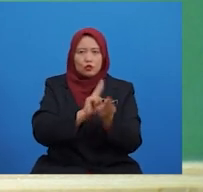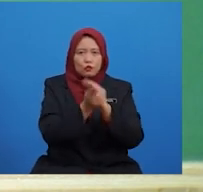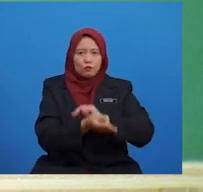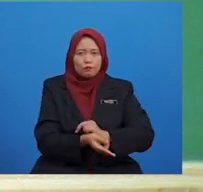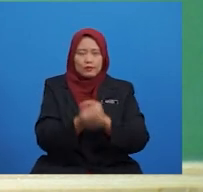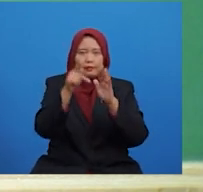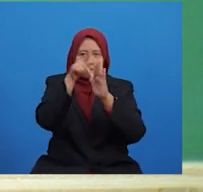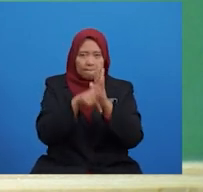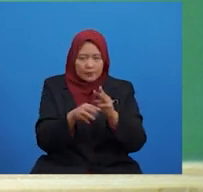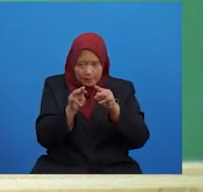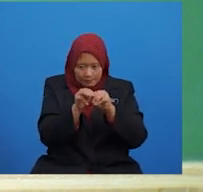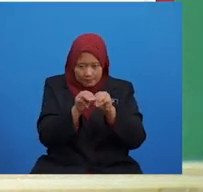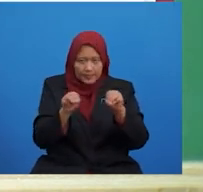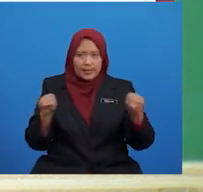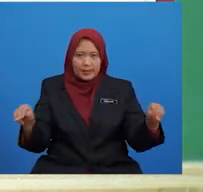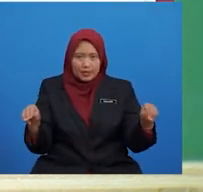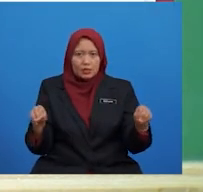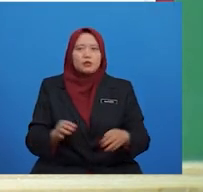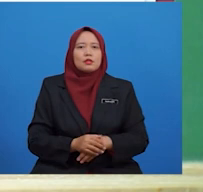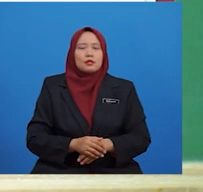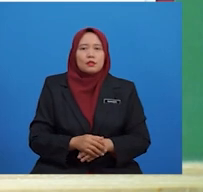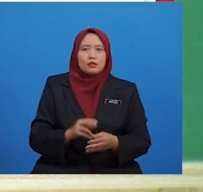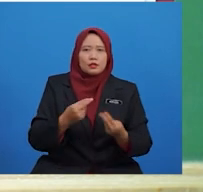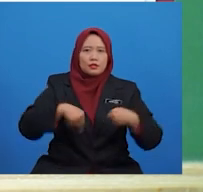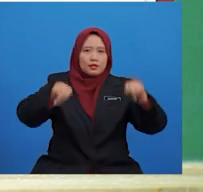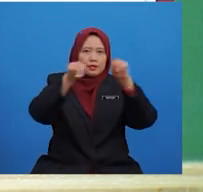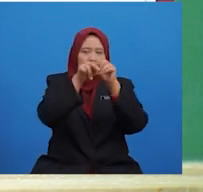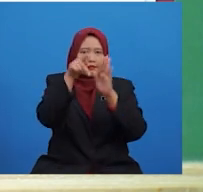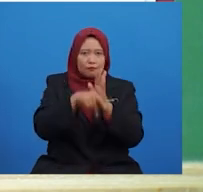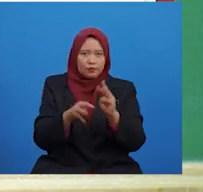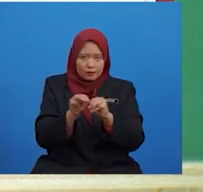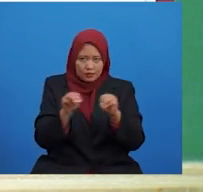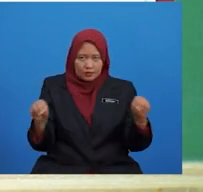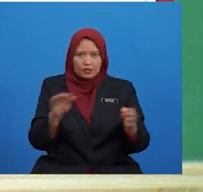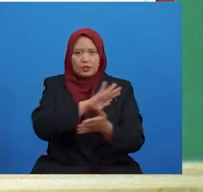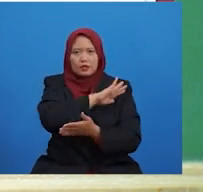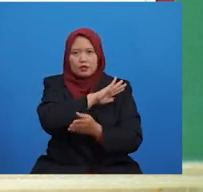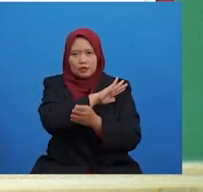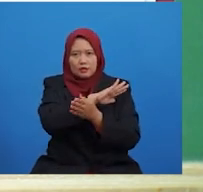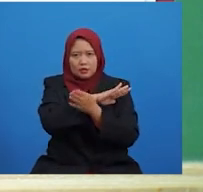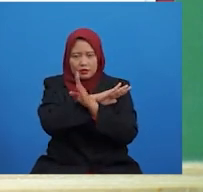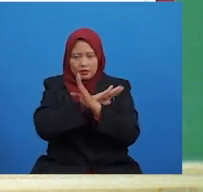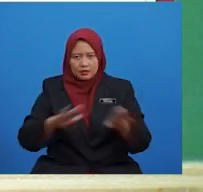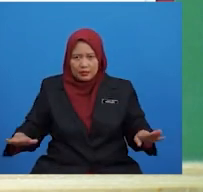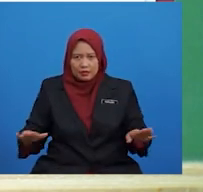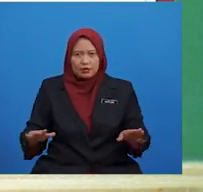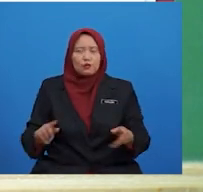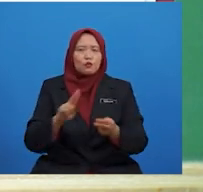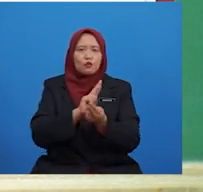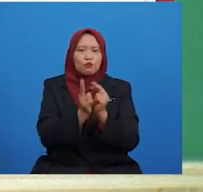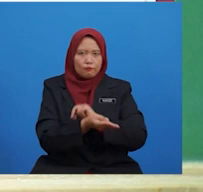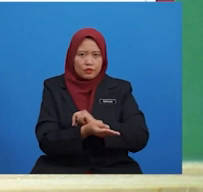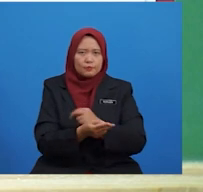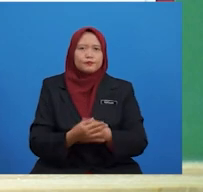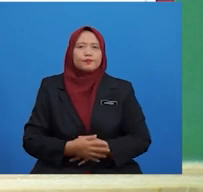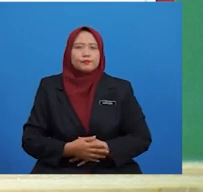cara dilaksanakan. Sintaks untuk mengisytiharkan pemalar dalam pengaturcaraan Java